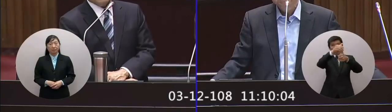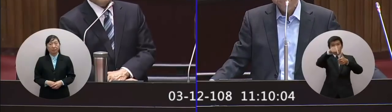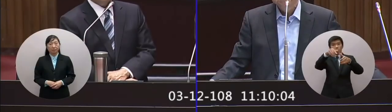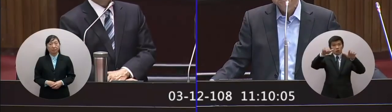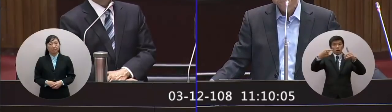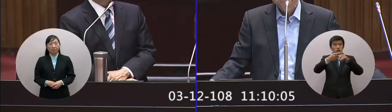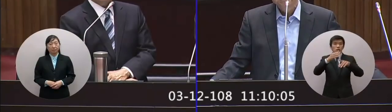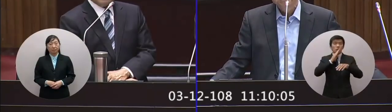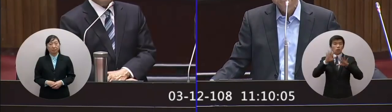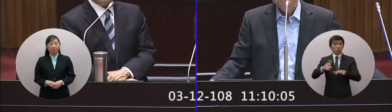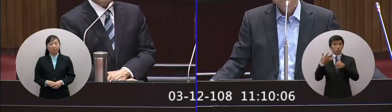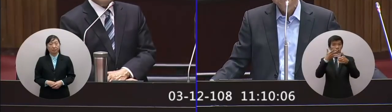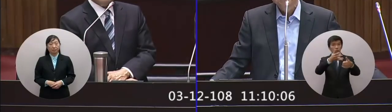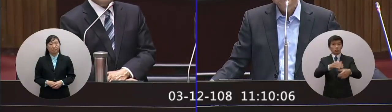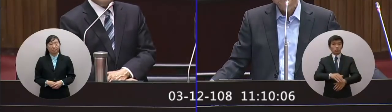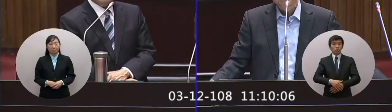问你，